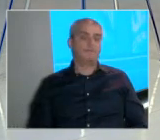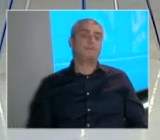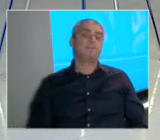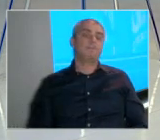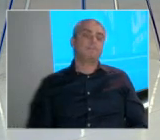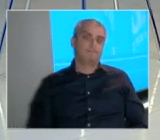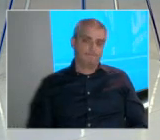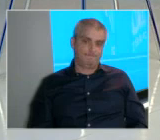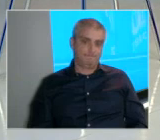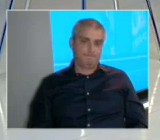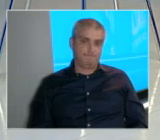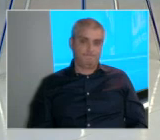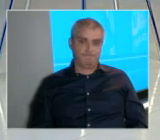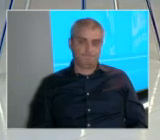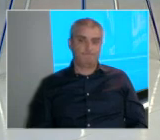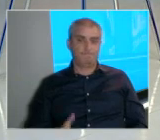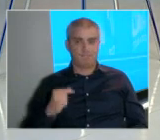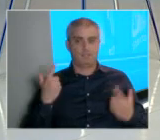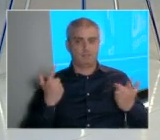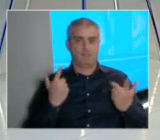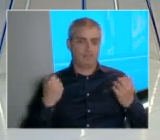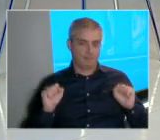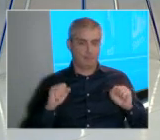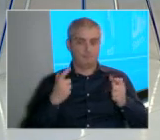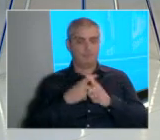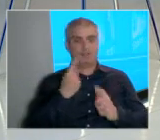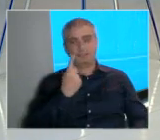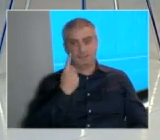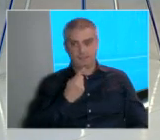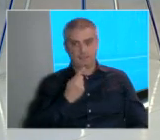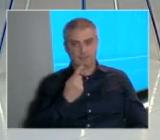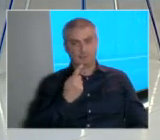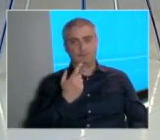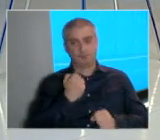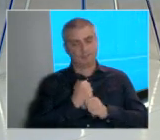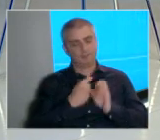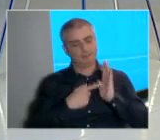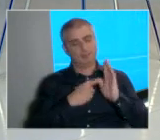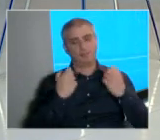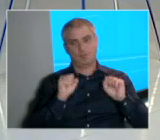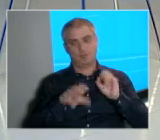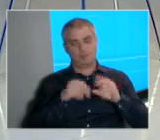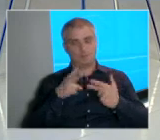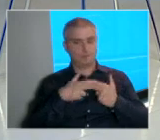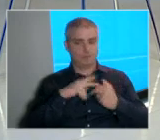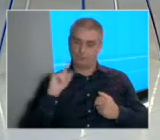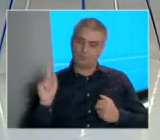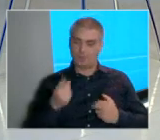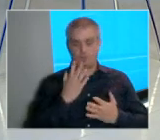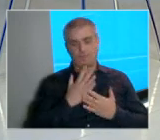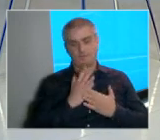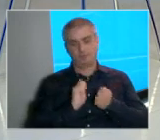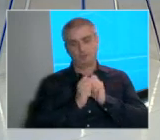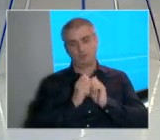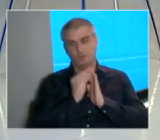אבל בכל זאת כן איזושהי חגיגה דמוקרטית, בסוף זה המפלגה היחידה שתעשה איזשהו אפילו מצג של דמוקרטיה לקראת הבחירות הקרובות, כל השאר די שימרו את